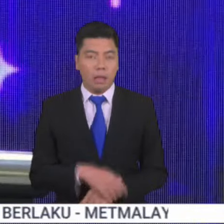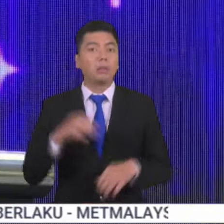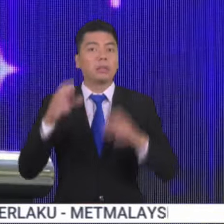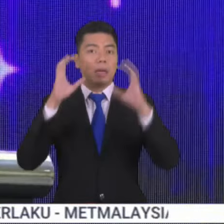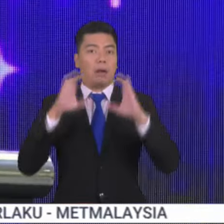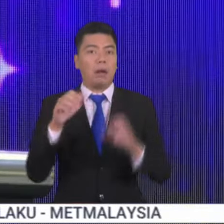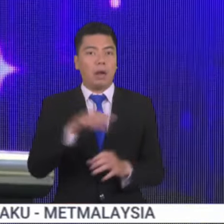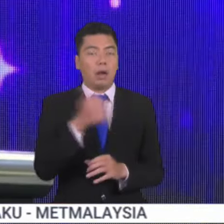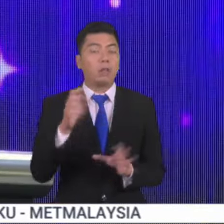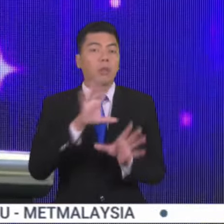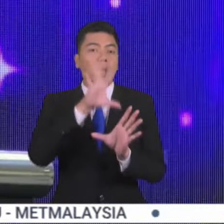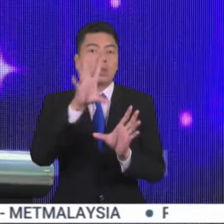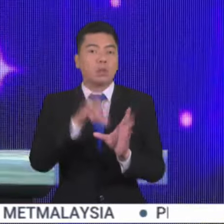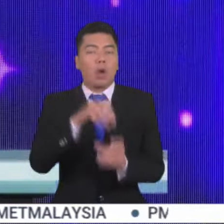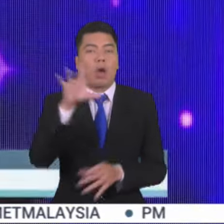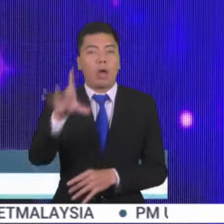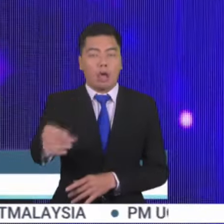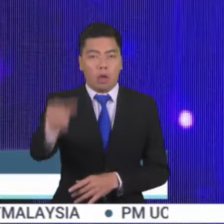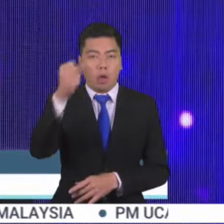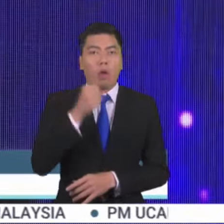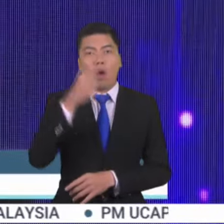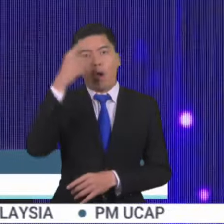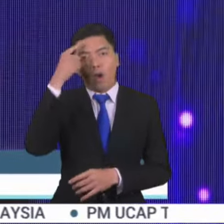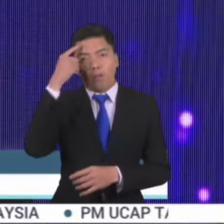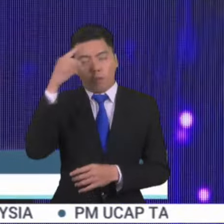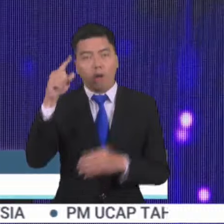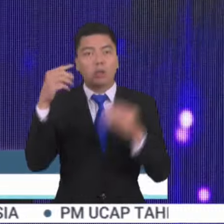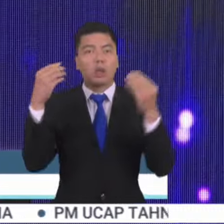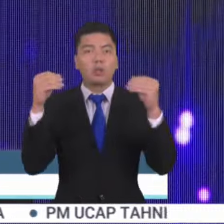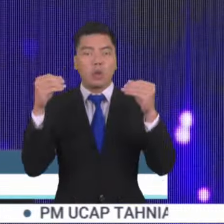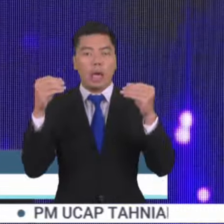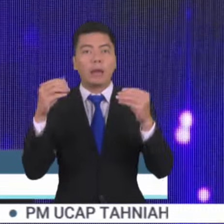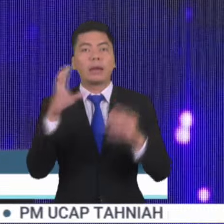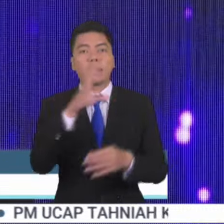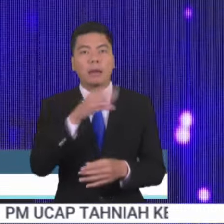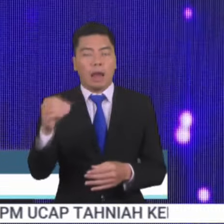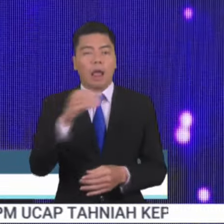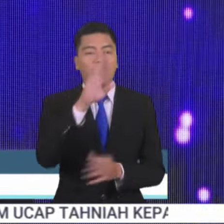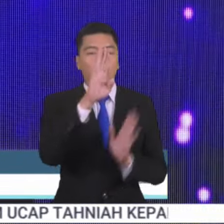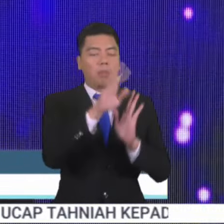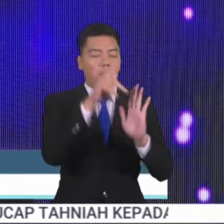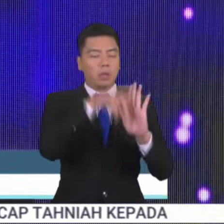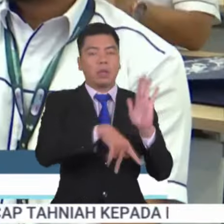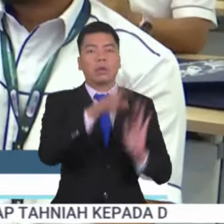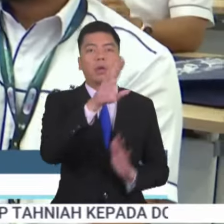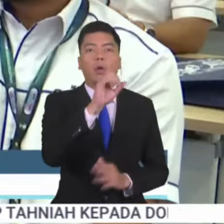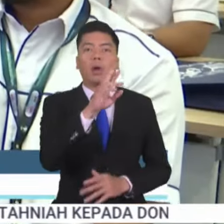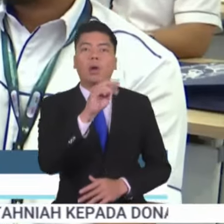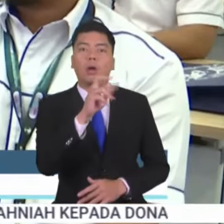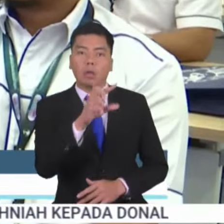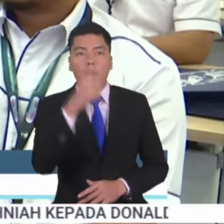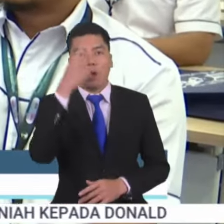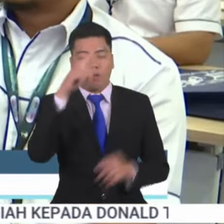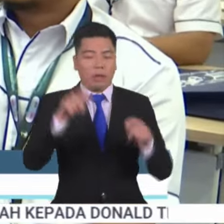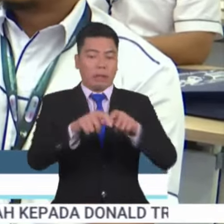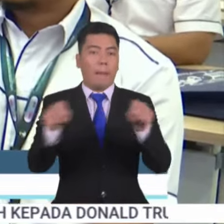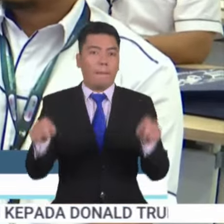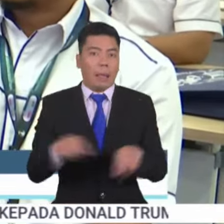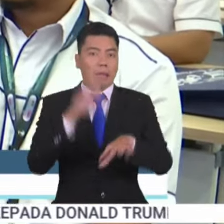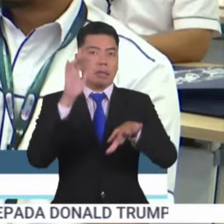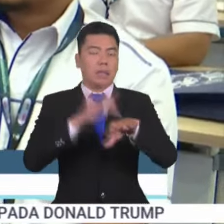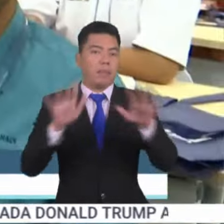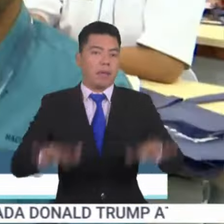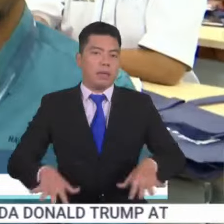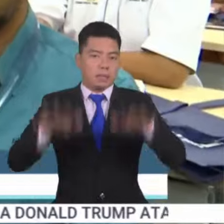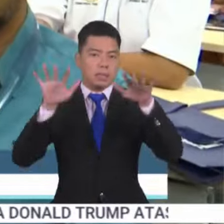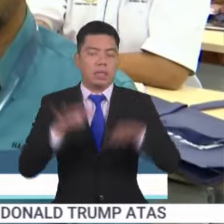Langkah lain termasuk melantik peruncit daerah terpilih dan pemborong daerah terpilih khususnya di kawasan berisiko terkesan